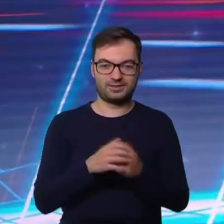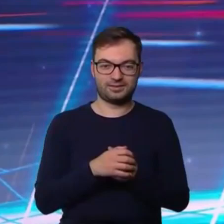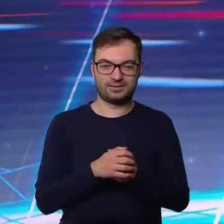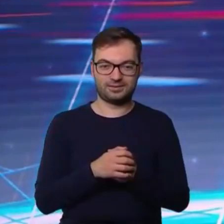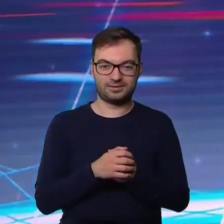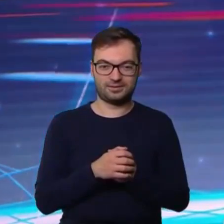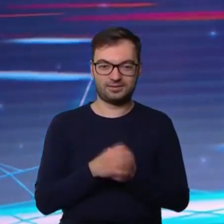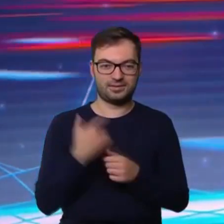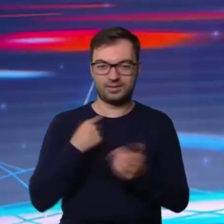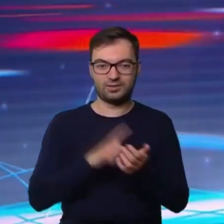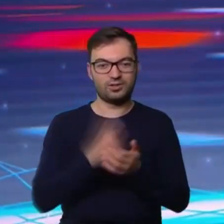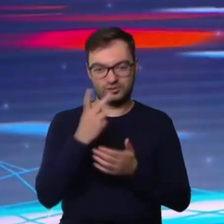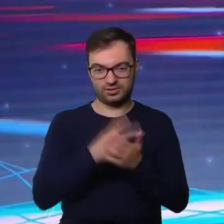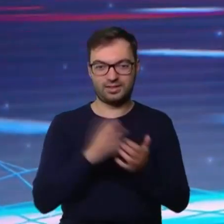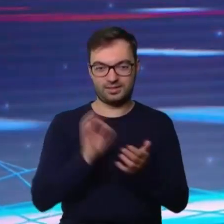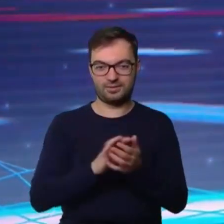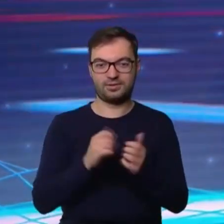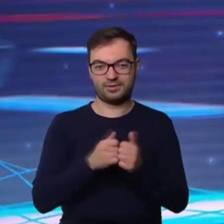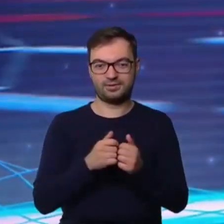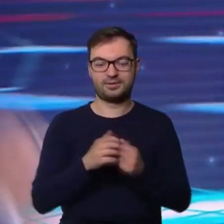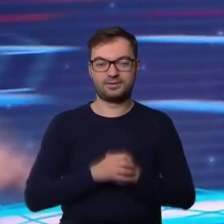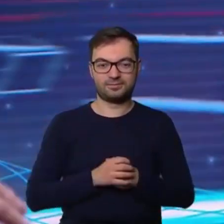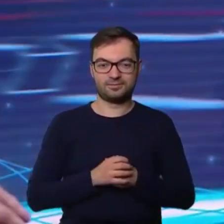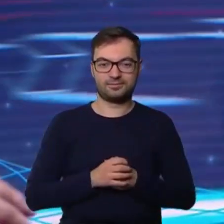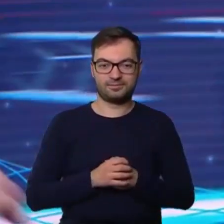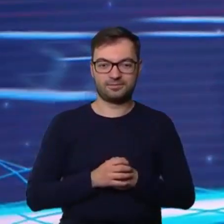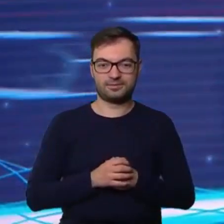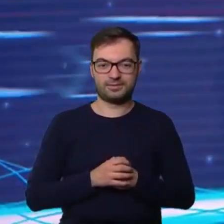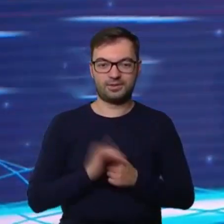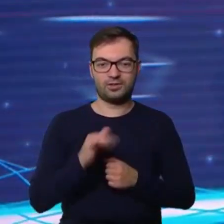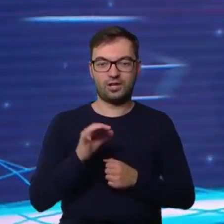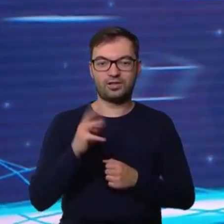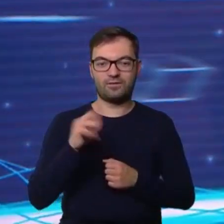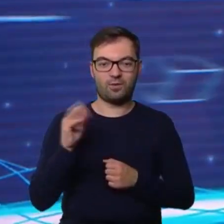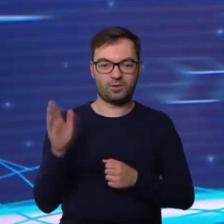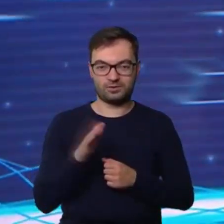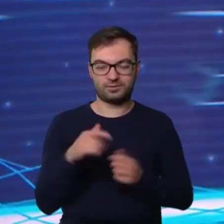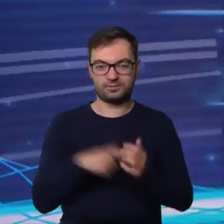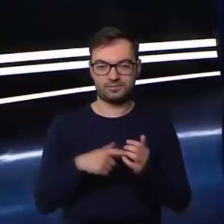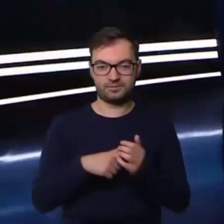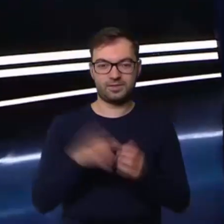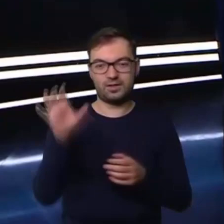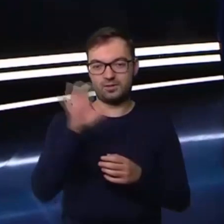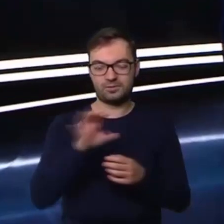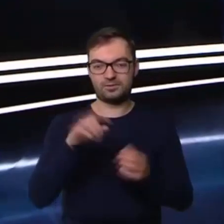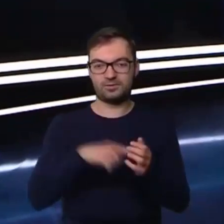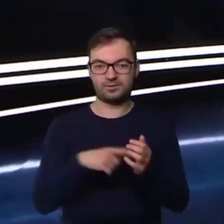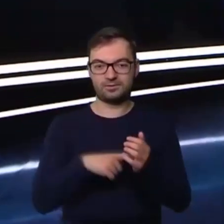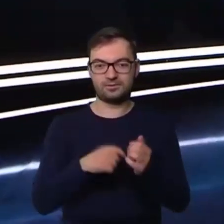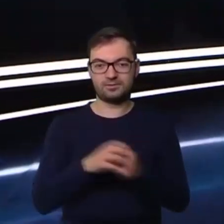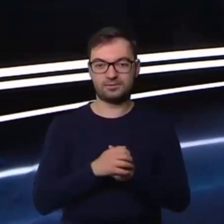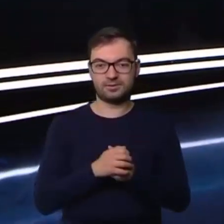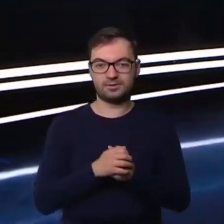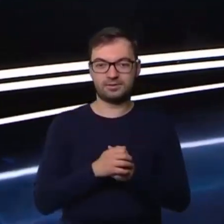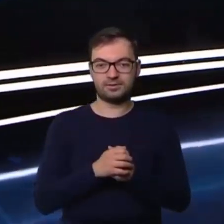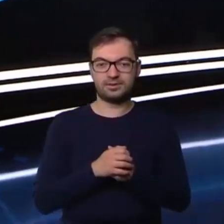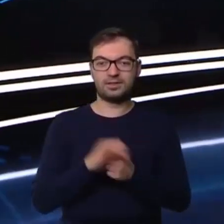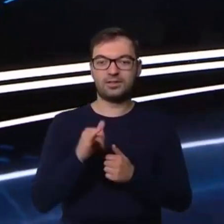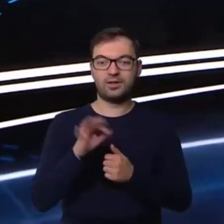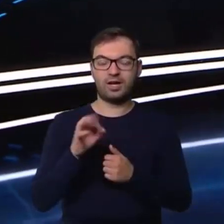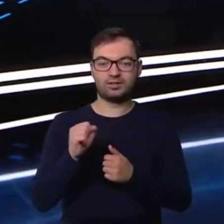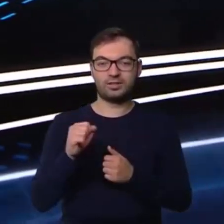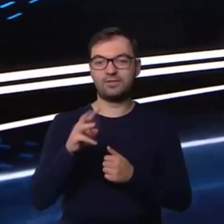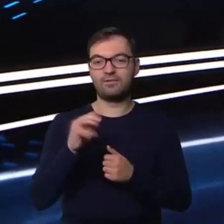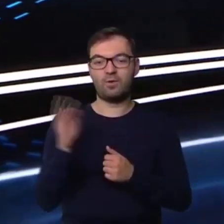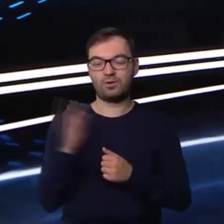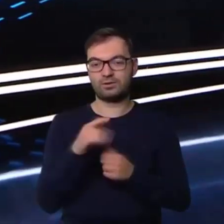pewnie ja nie zdążyłam przeczytać, a oni napisać i owszem. To Joasia Wołosz jeszcze. Joasia Wołosz, która z trybun obserwowała to, jak Zaksa sięga po złoty medal. Joasia Wołosz,